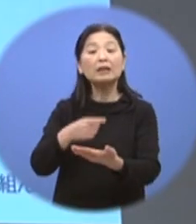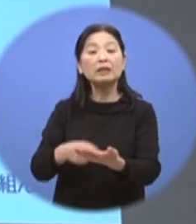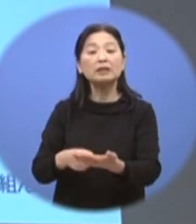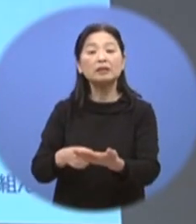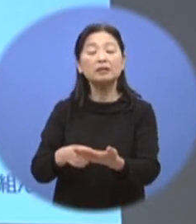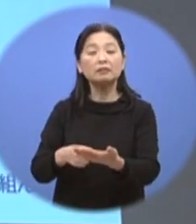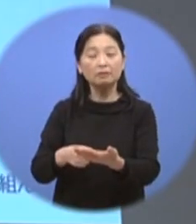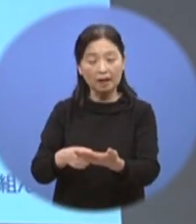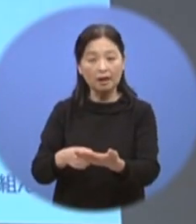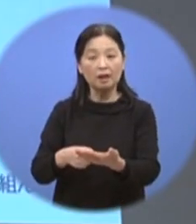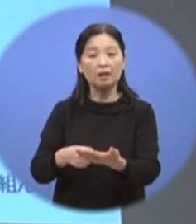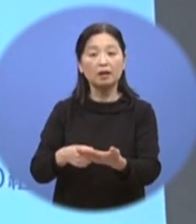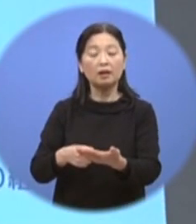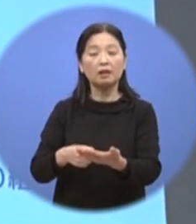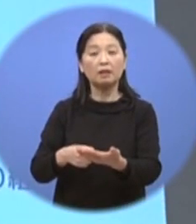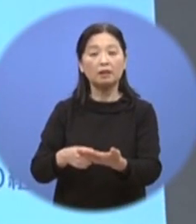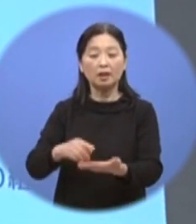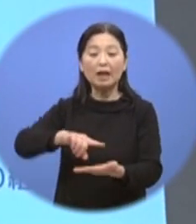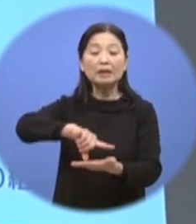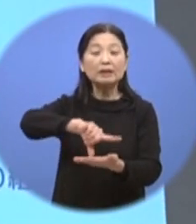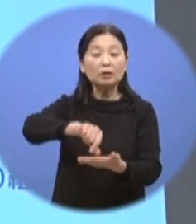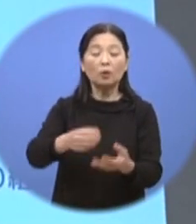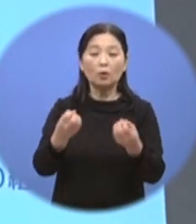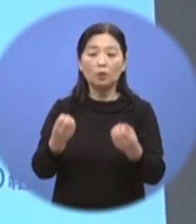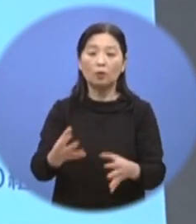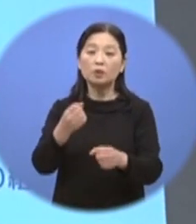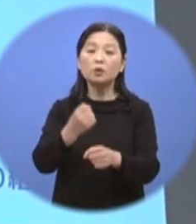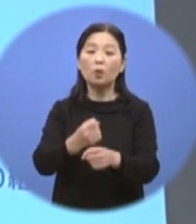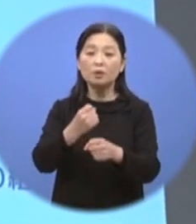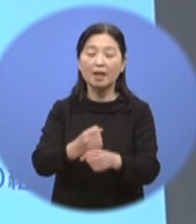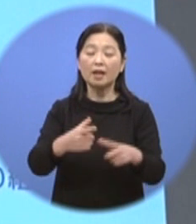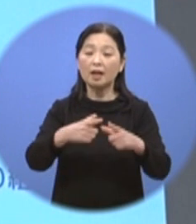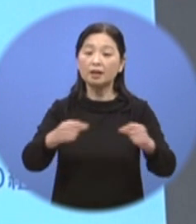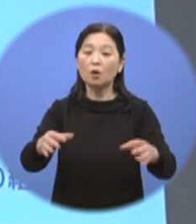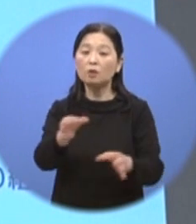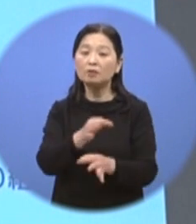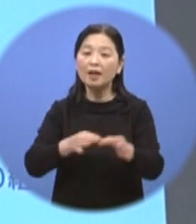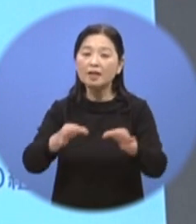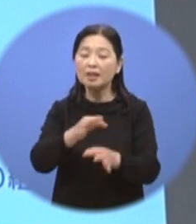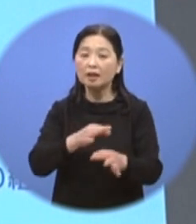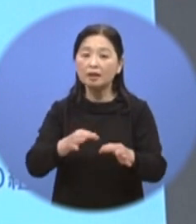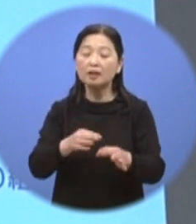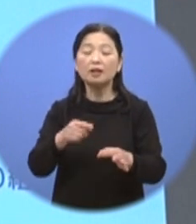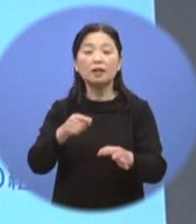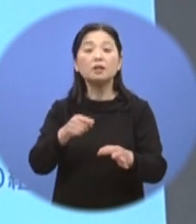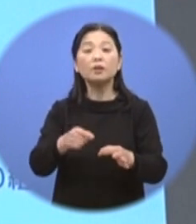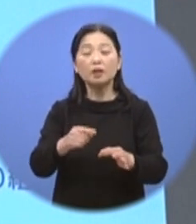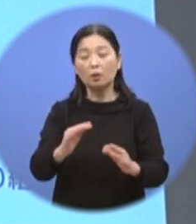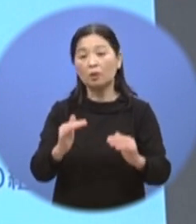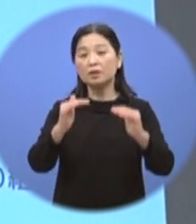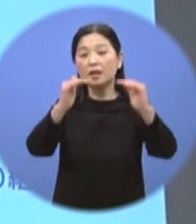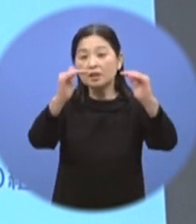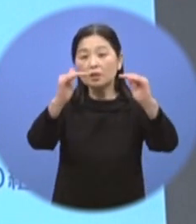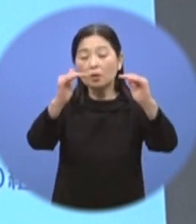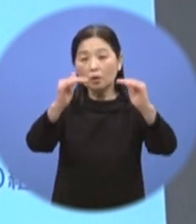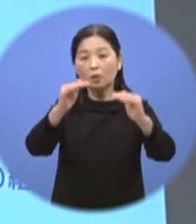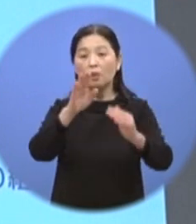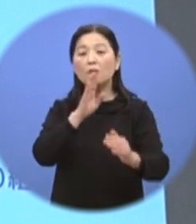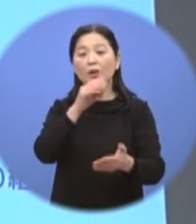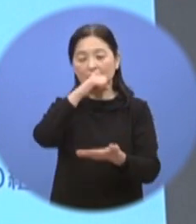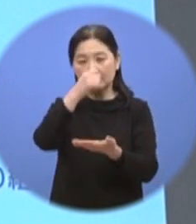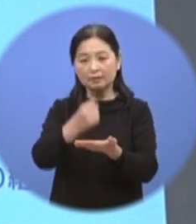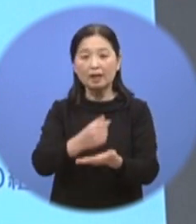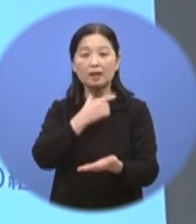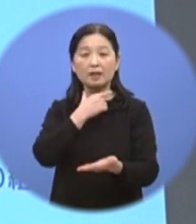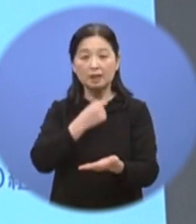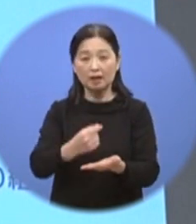い言い方になるかもしれないですが地方創生と日本経済の成長こんなものを実現していきたいと思っています。そして当然